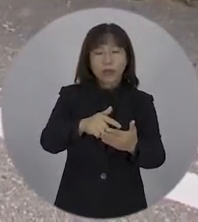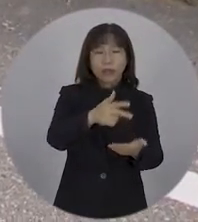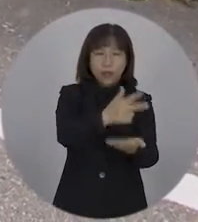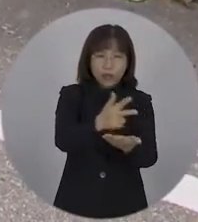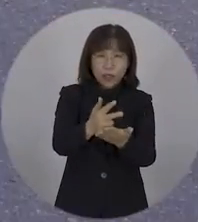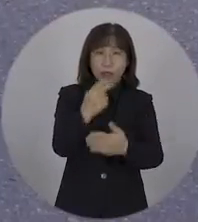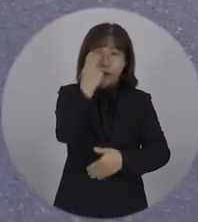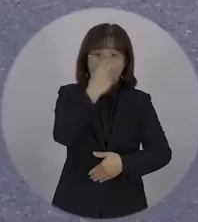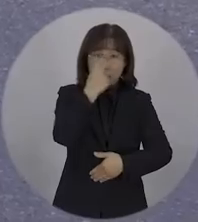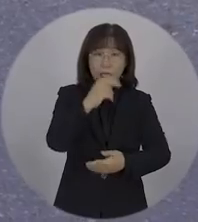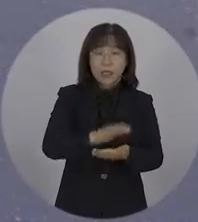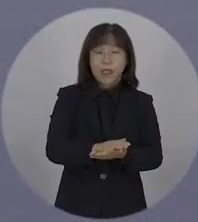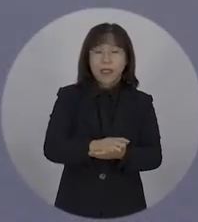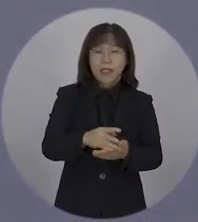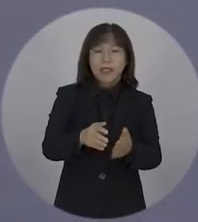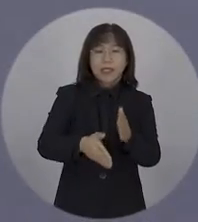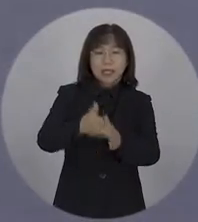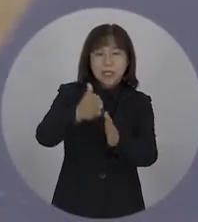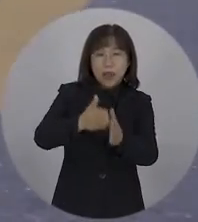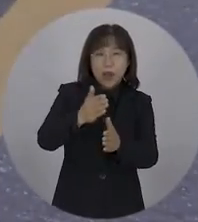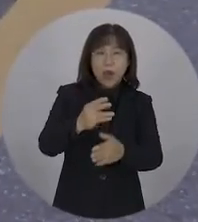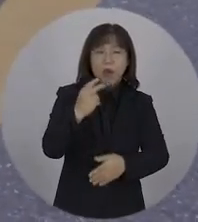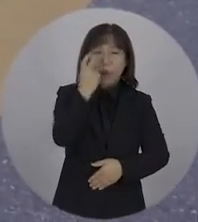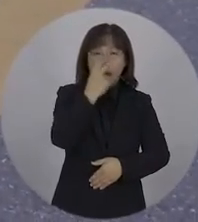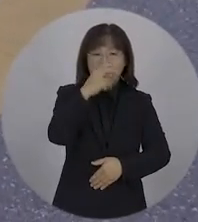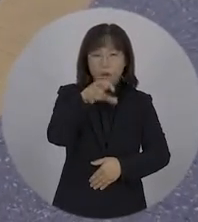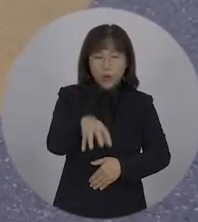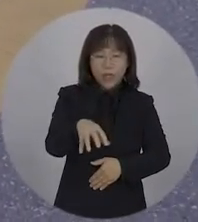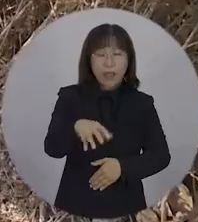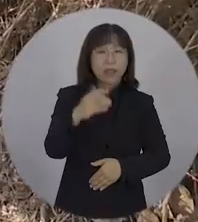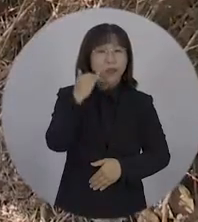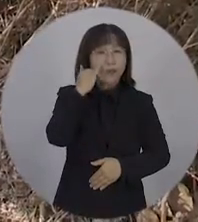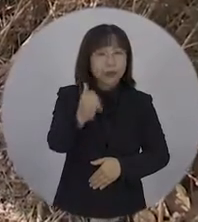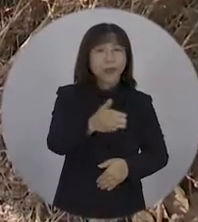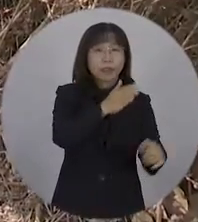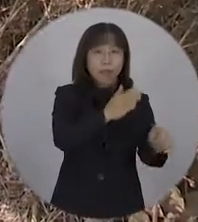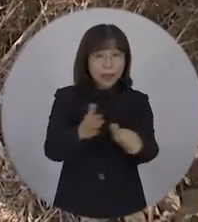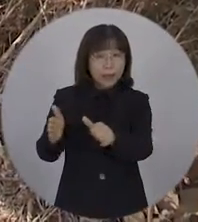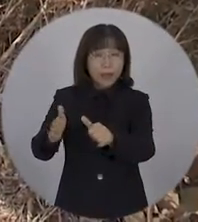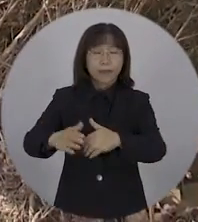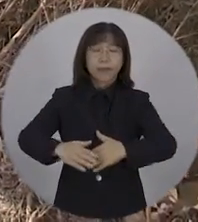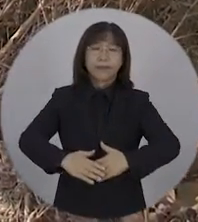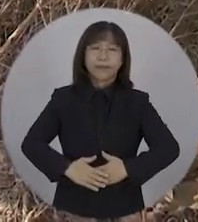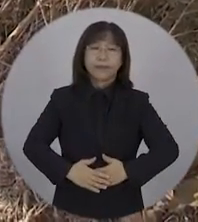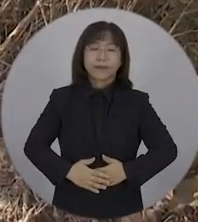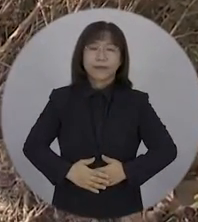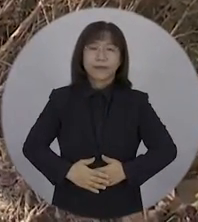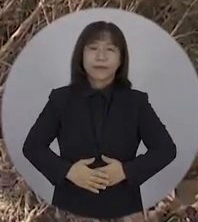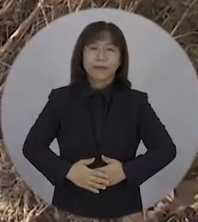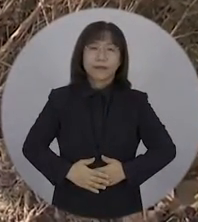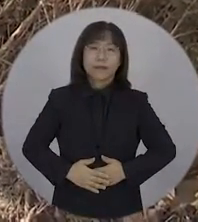사항은 강서구청 주차 관리나 강서구 시설 관리공단 견인 보관소로 문의하면 됩 입니다